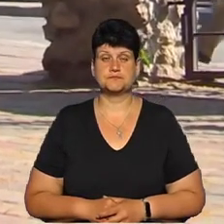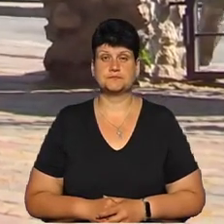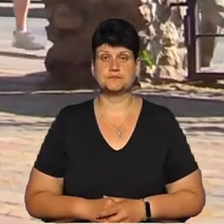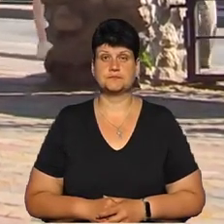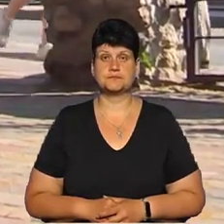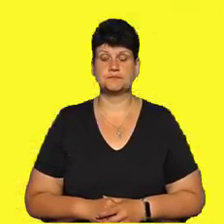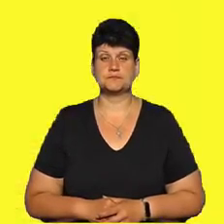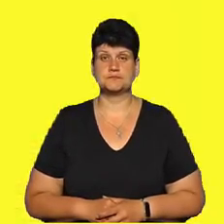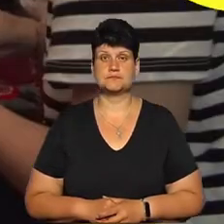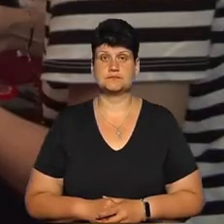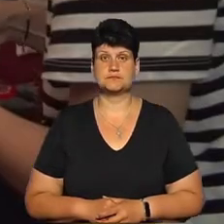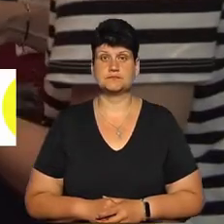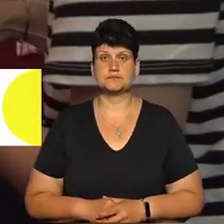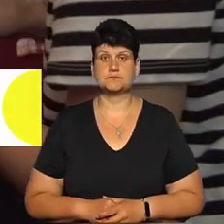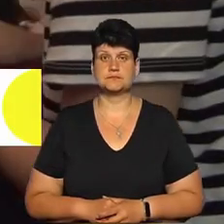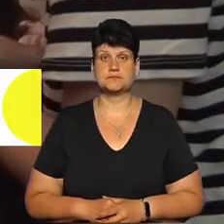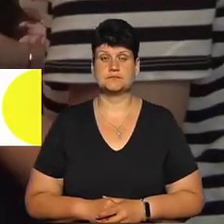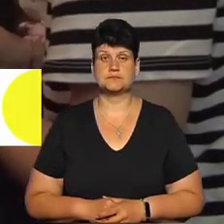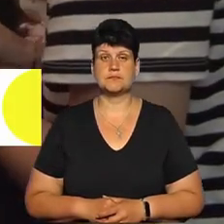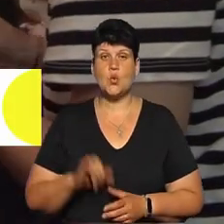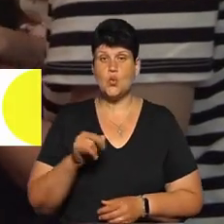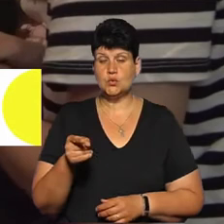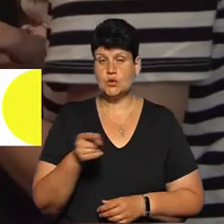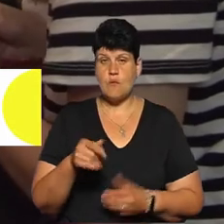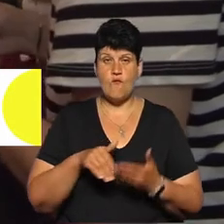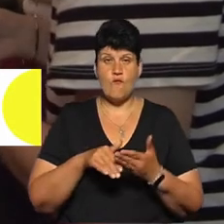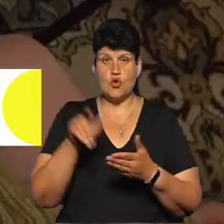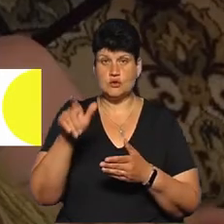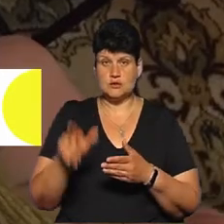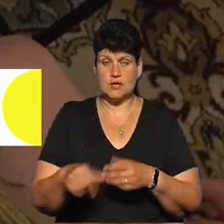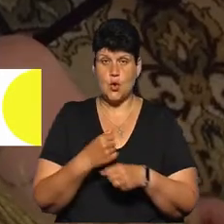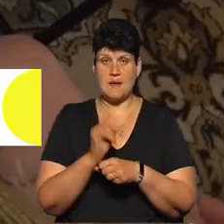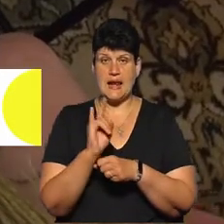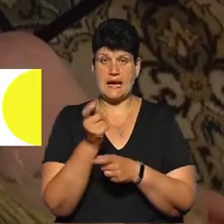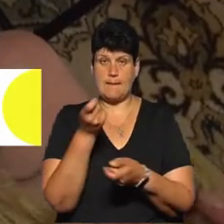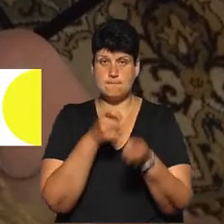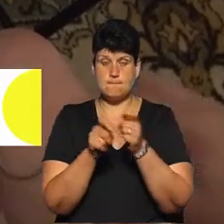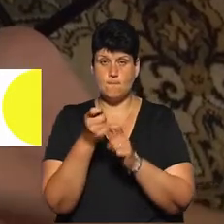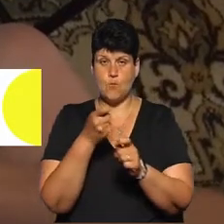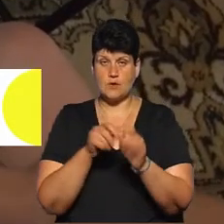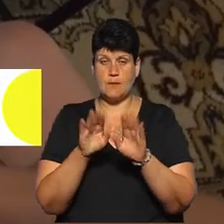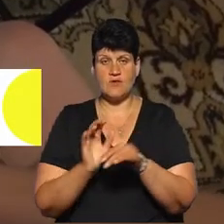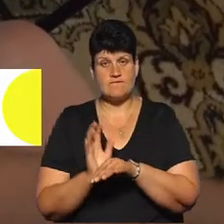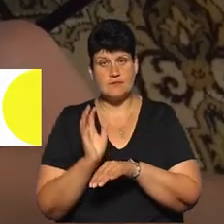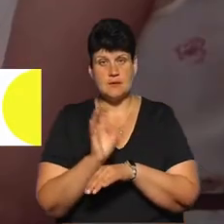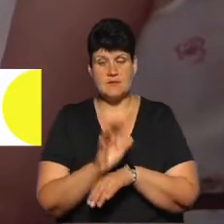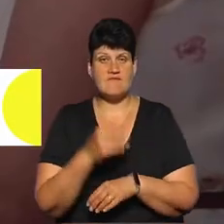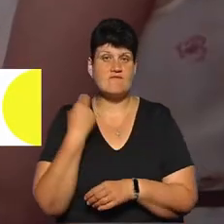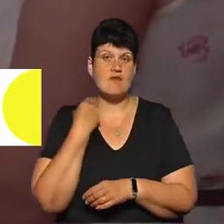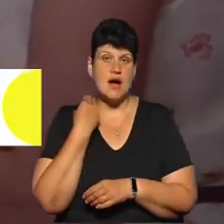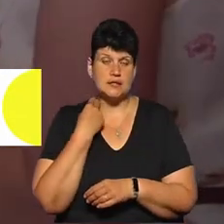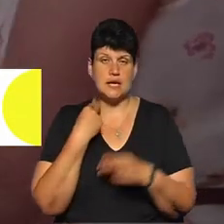Суспільному. Тернопіль. У Тернополі волонтерки виготовляють ляльки-мотанки. Згодом їх відправлять до Англії, де продадуть